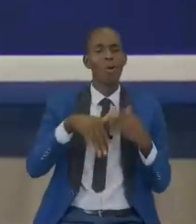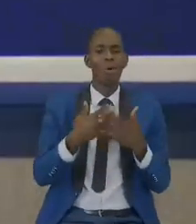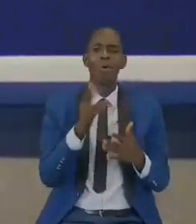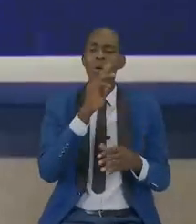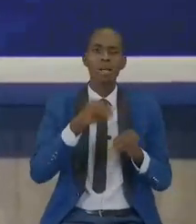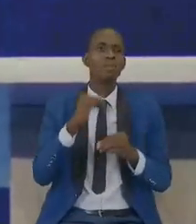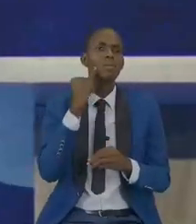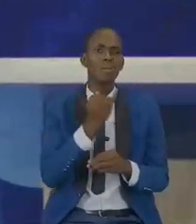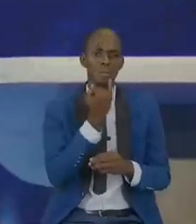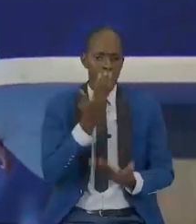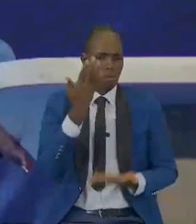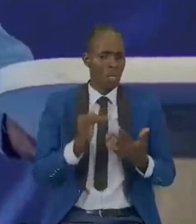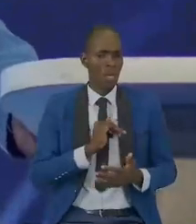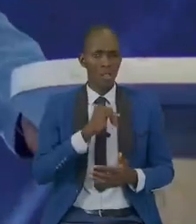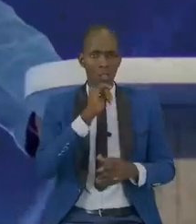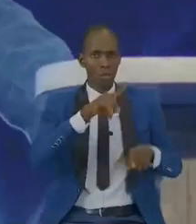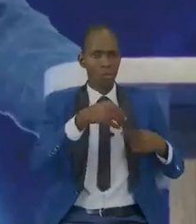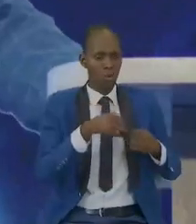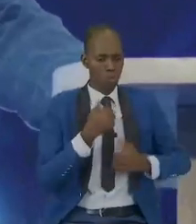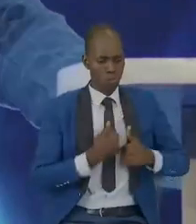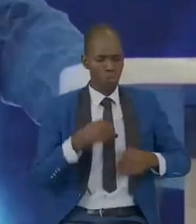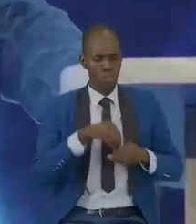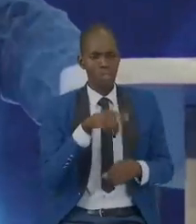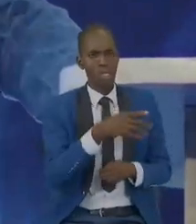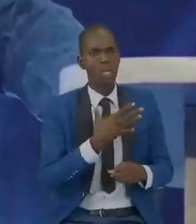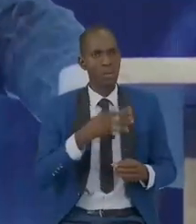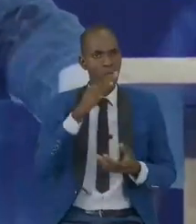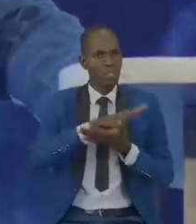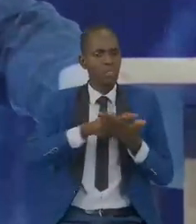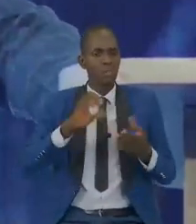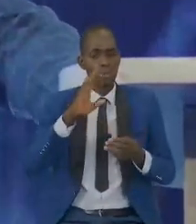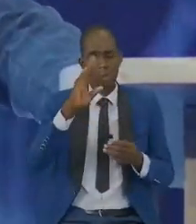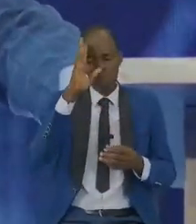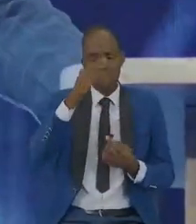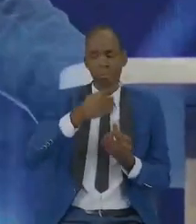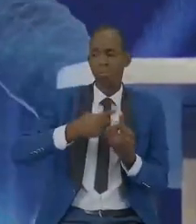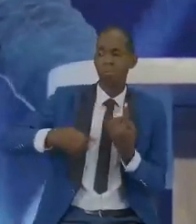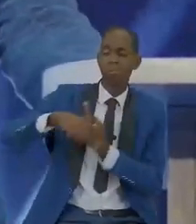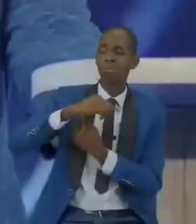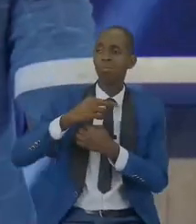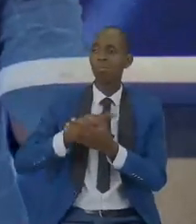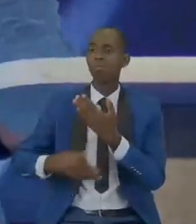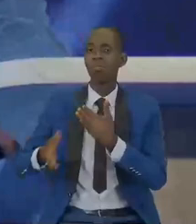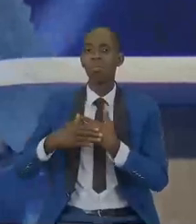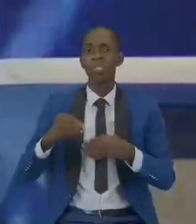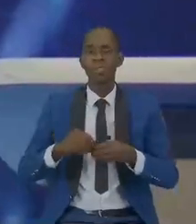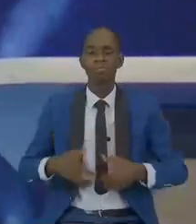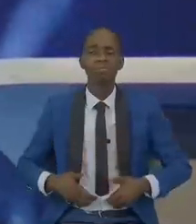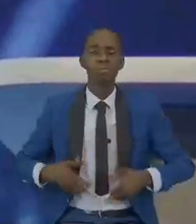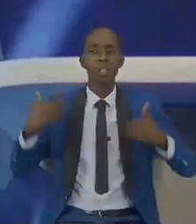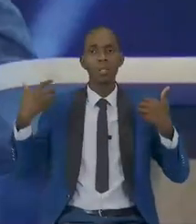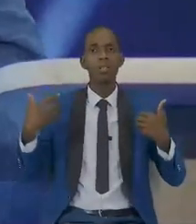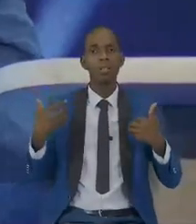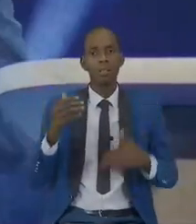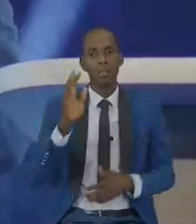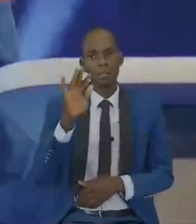pas mieux que toutes les eaux d'Israël? Ne pourrais-je pas m'y laver et devenir pur? Et il